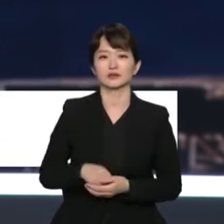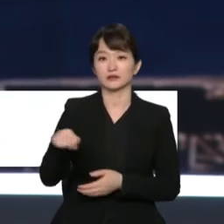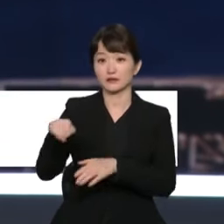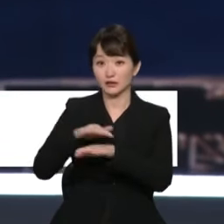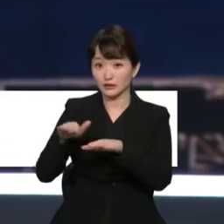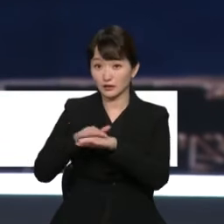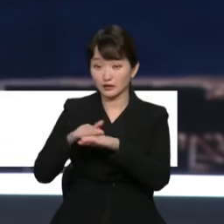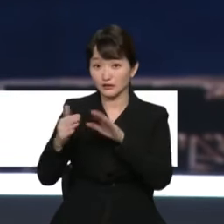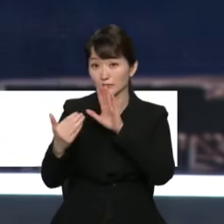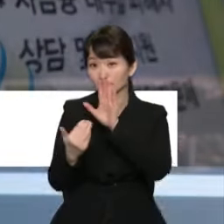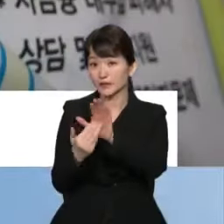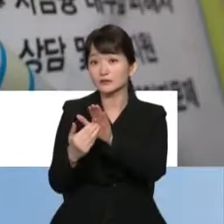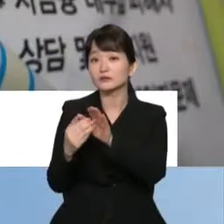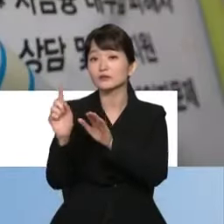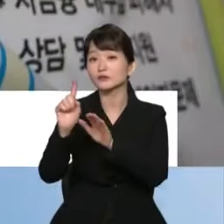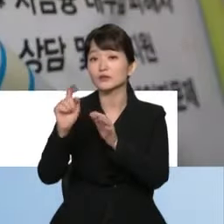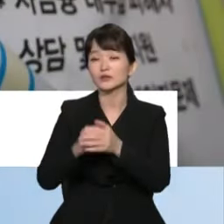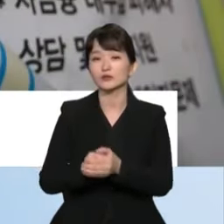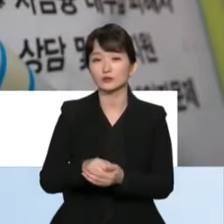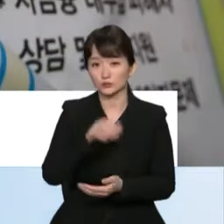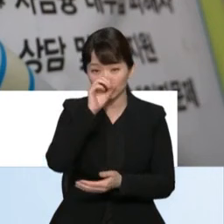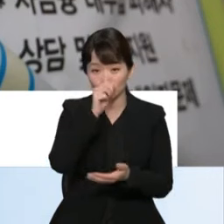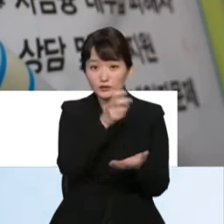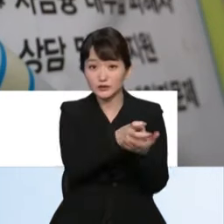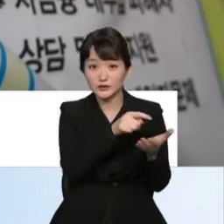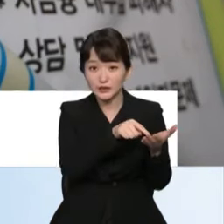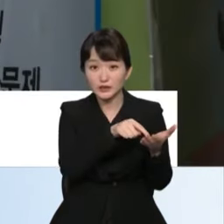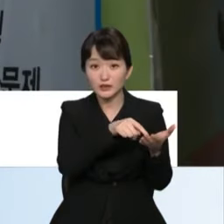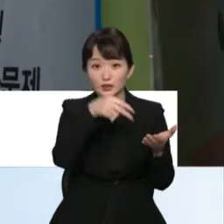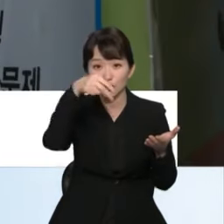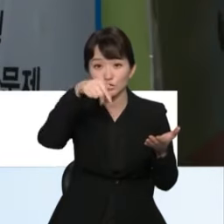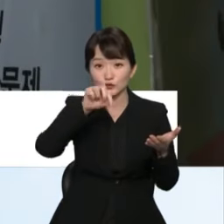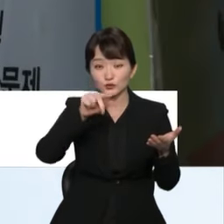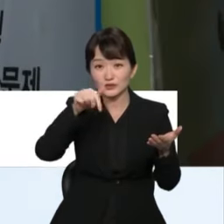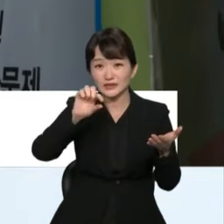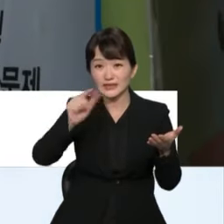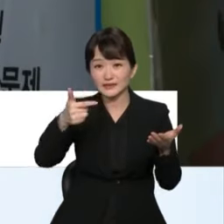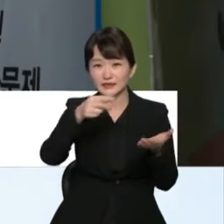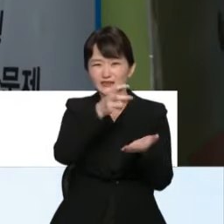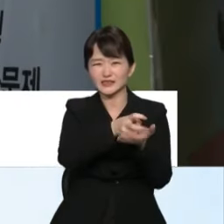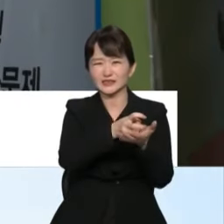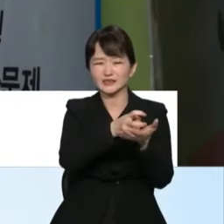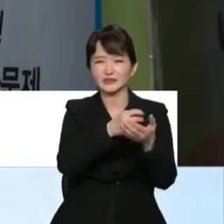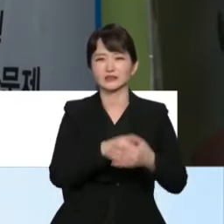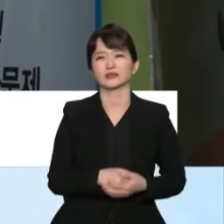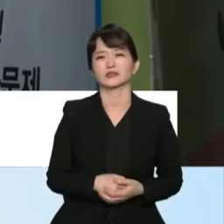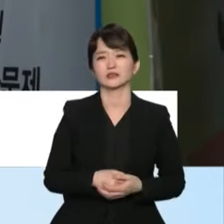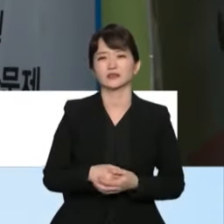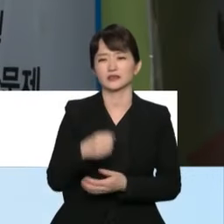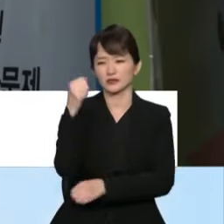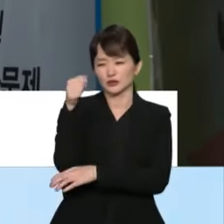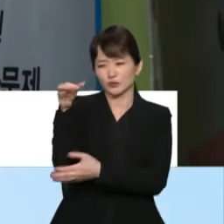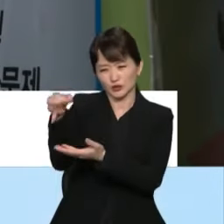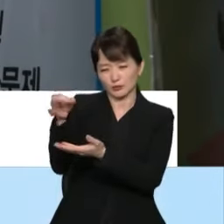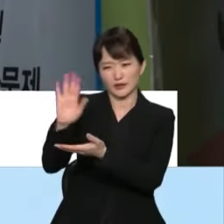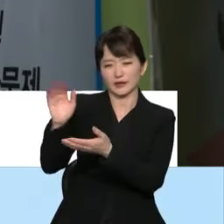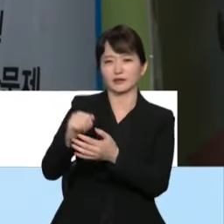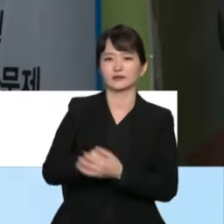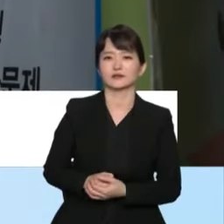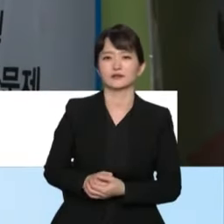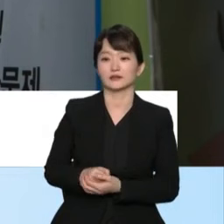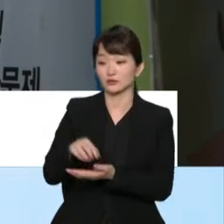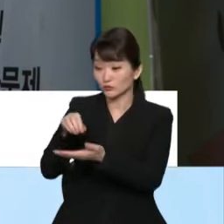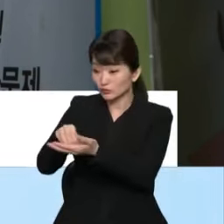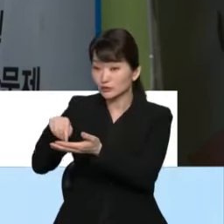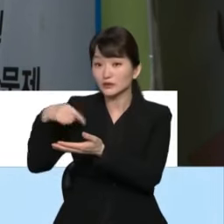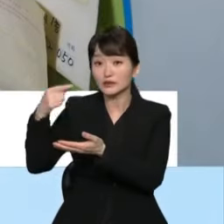수 있는 아주 합리적인 제도가 순자산액 제도입니다 자본금 아니고요 자본금 제도를 하게 되면 등록한